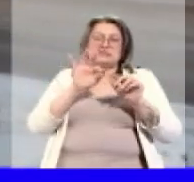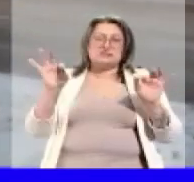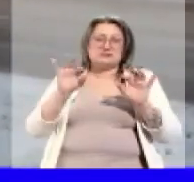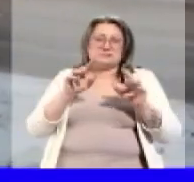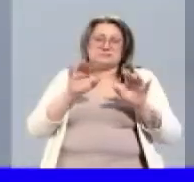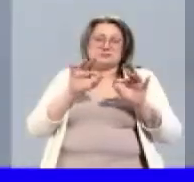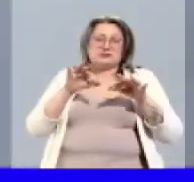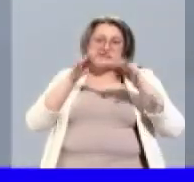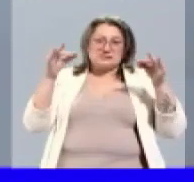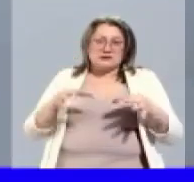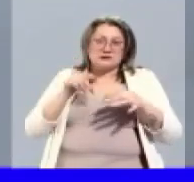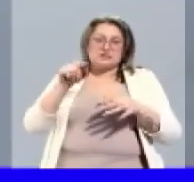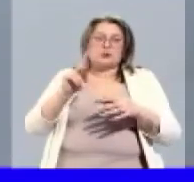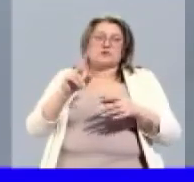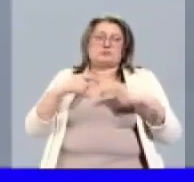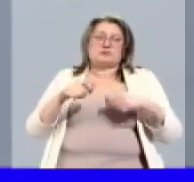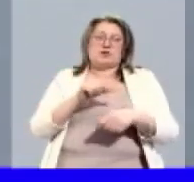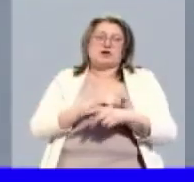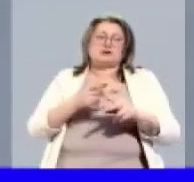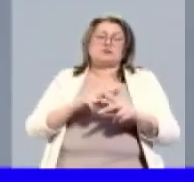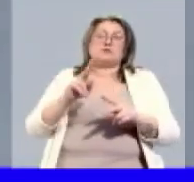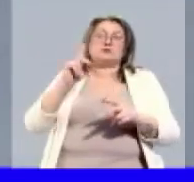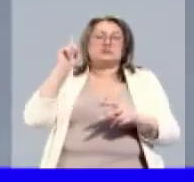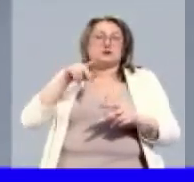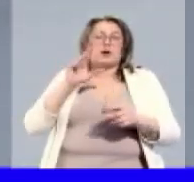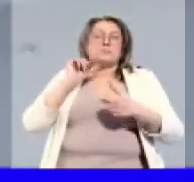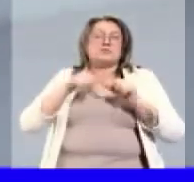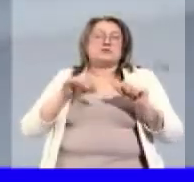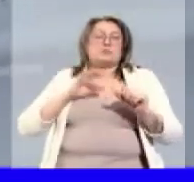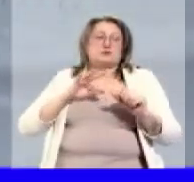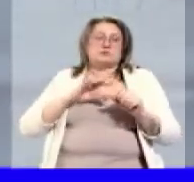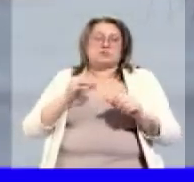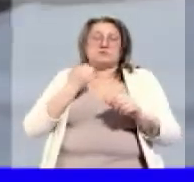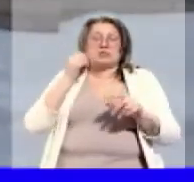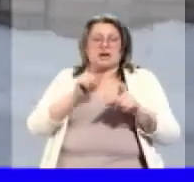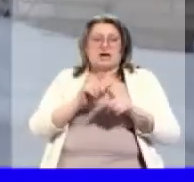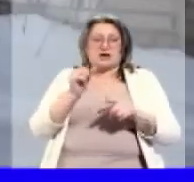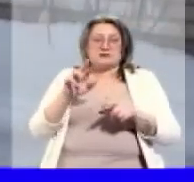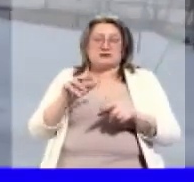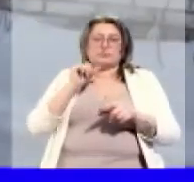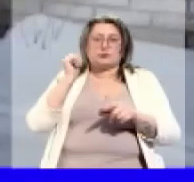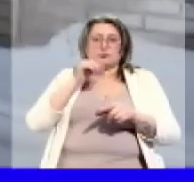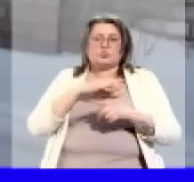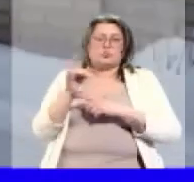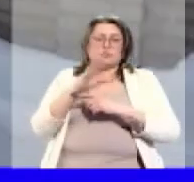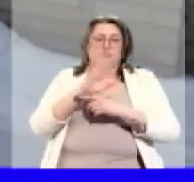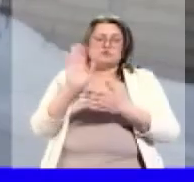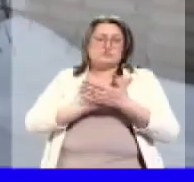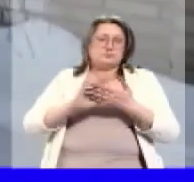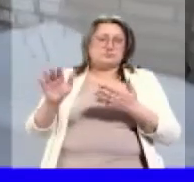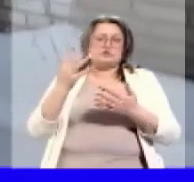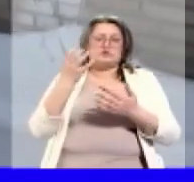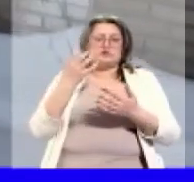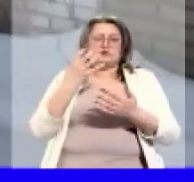екенін бәрі бірдей біле бермейді. Ол тұрақты тұтынушыларға ғана түсінікті. Осындай акциялардың арқасында өткен жылы 400-ден аса сілтемелер